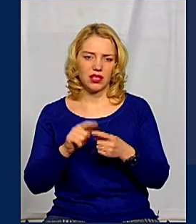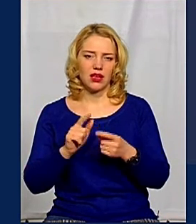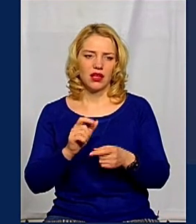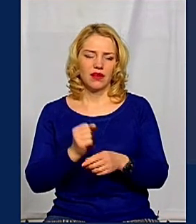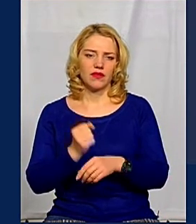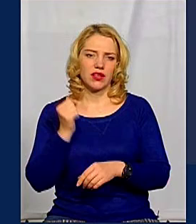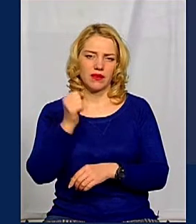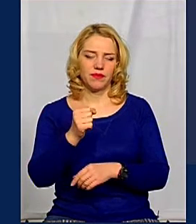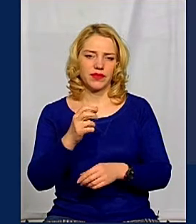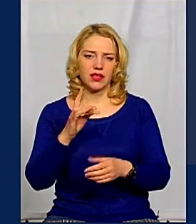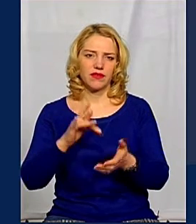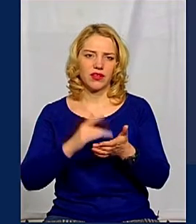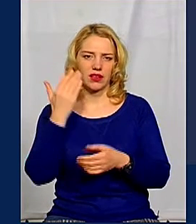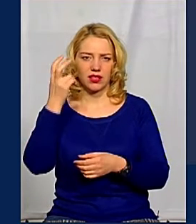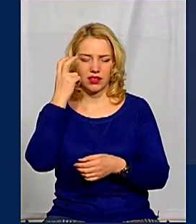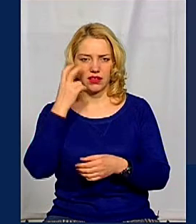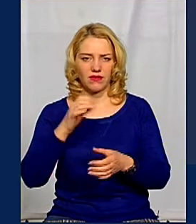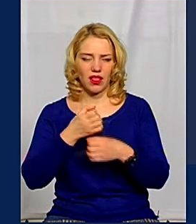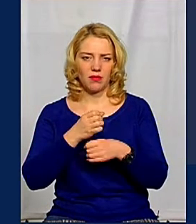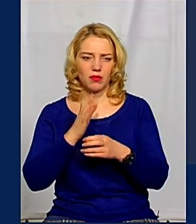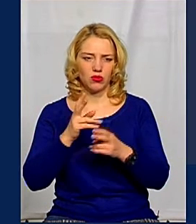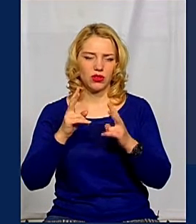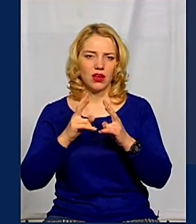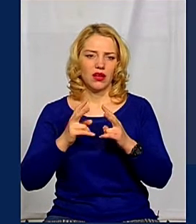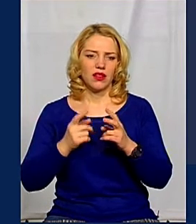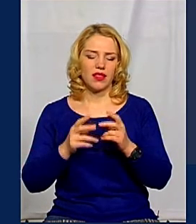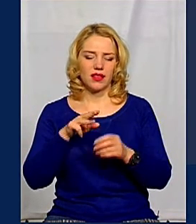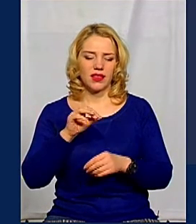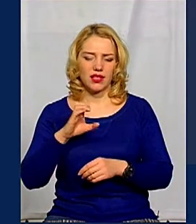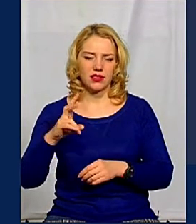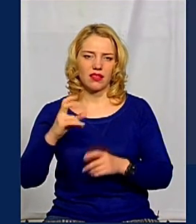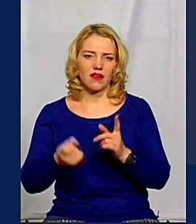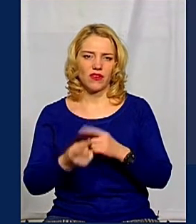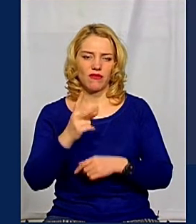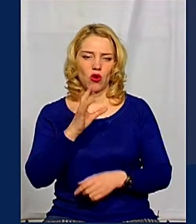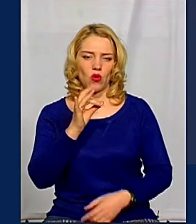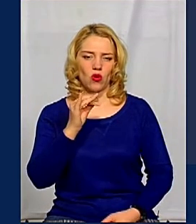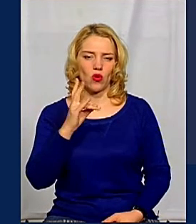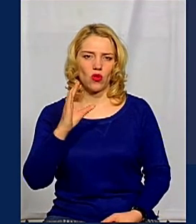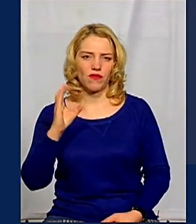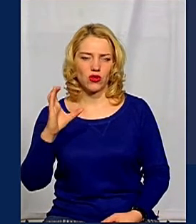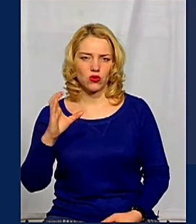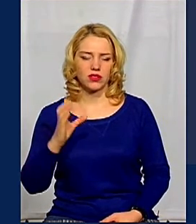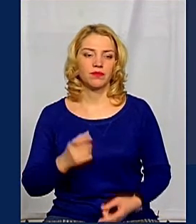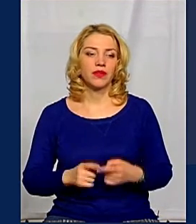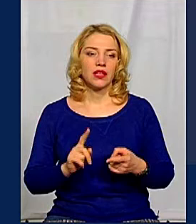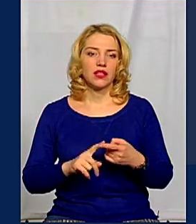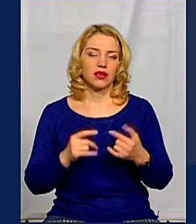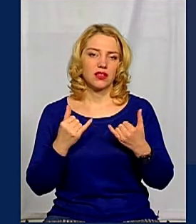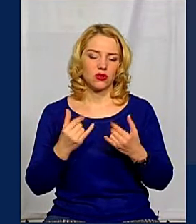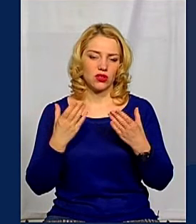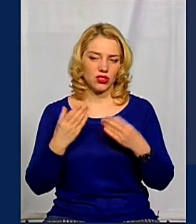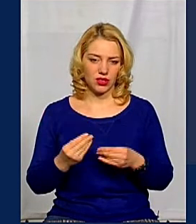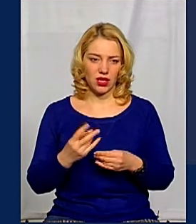України. І їхні лабораторії вже будуть використовувати тест на виявлення коронавірусу COVID-19. На сьогоднішній день ні